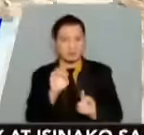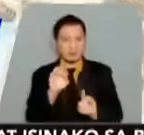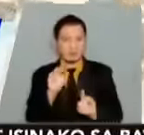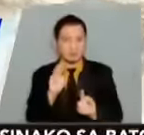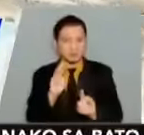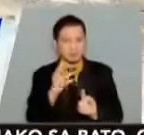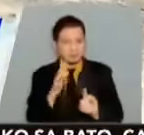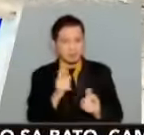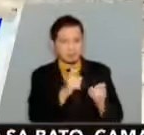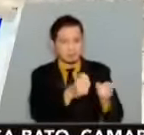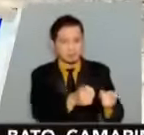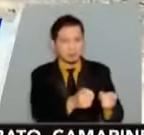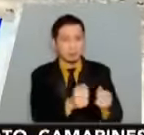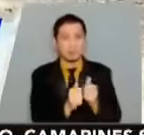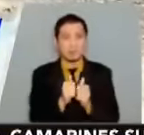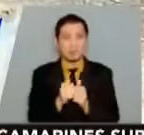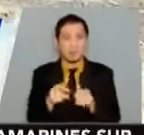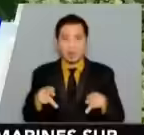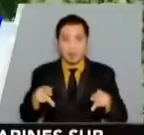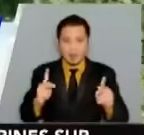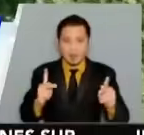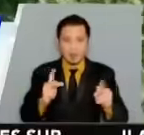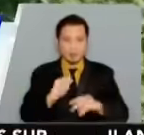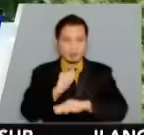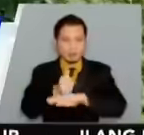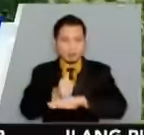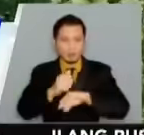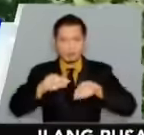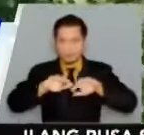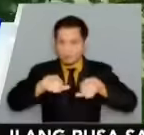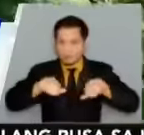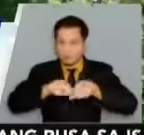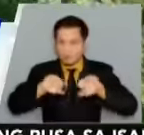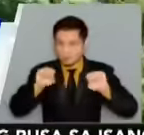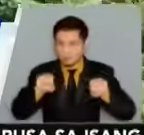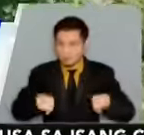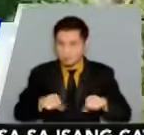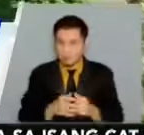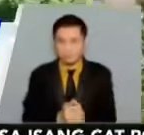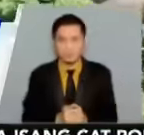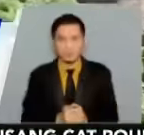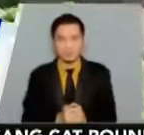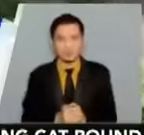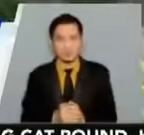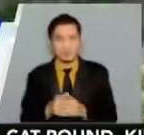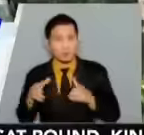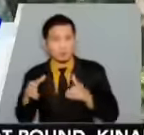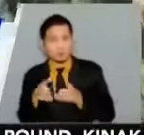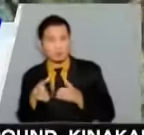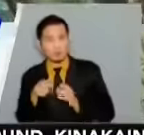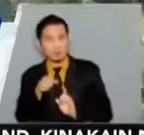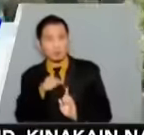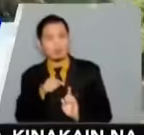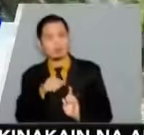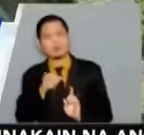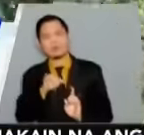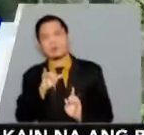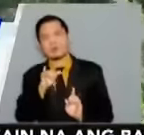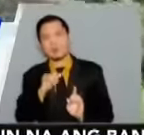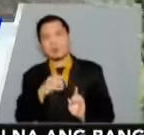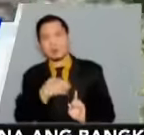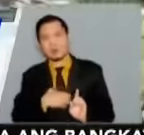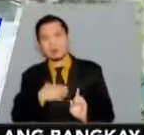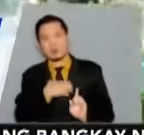silang maglagay roon ng swimming pool. Sabi ng Masungi Reserve Foundation, matagal na nilang inireklamo ang pagpapatayo sa mga